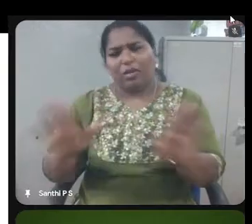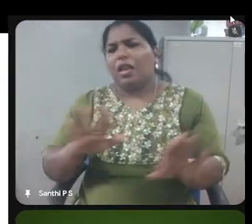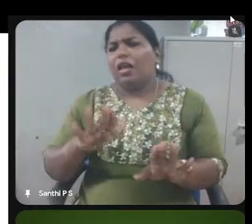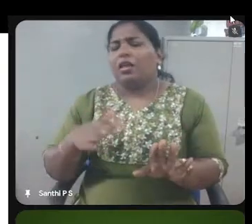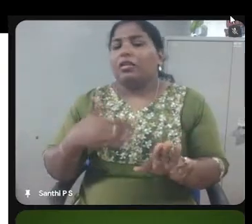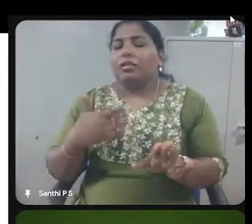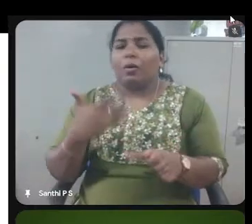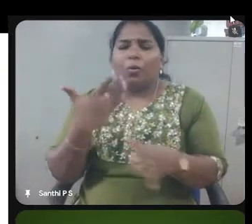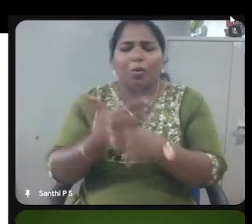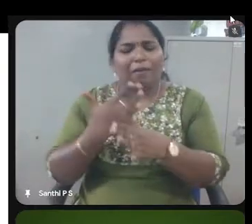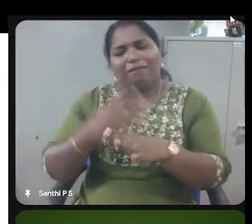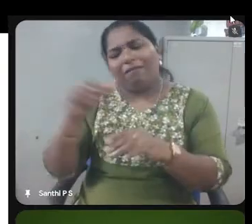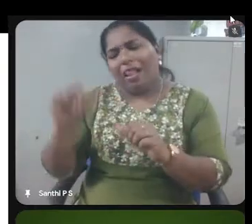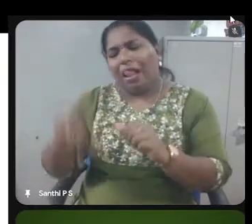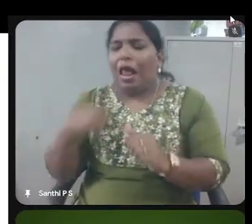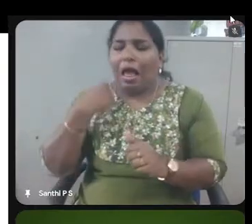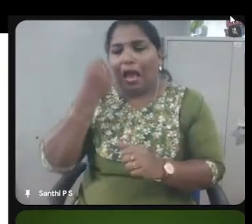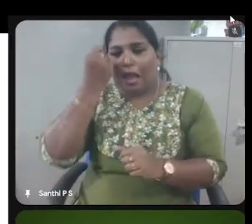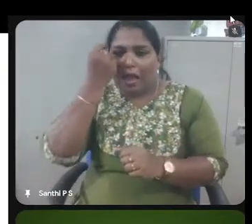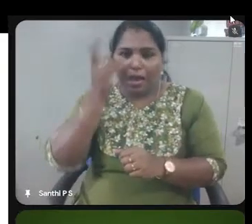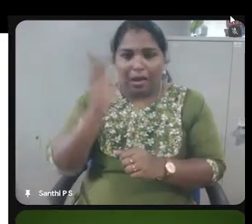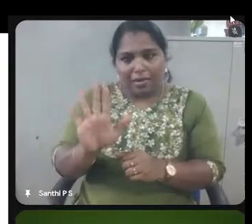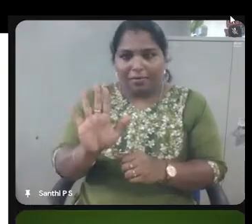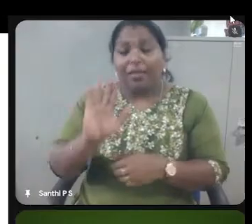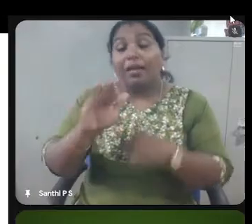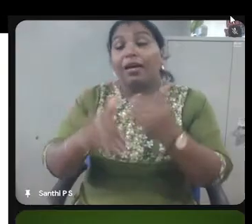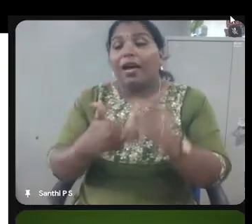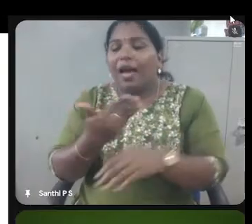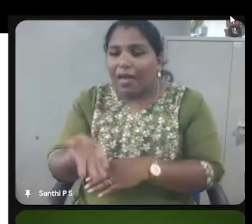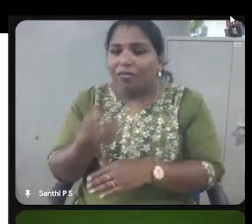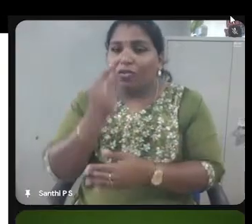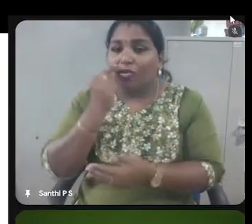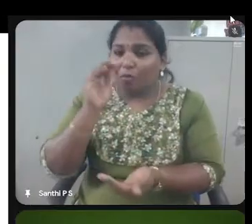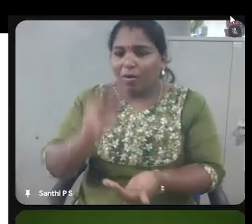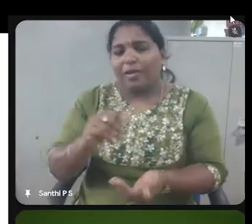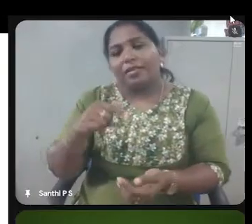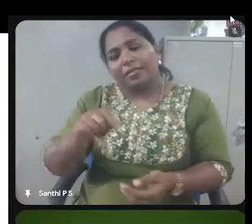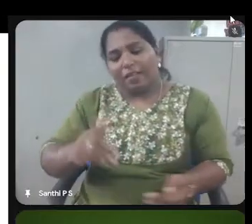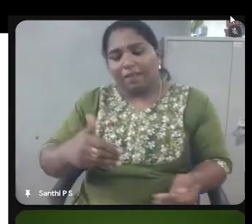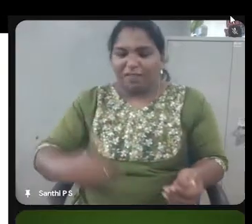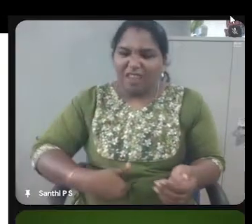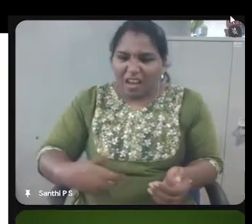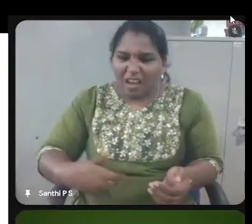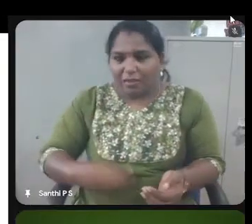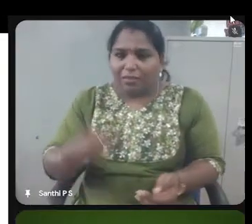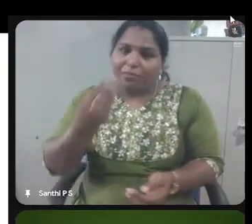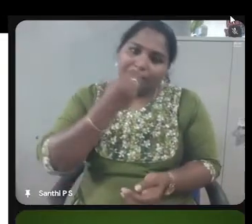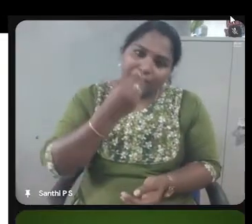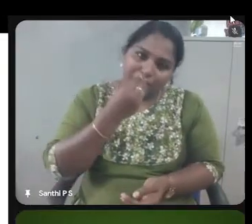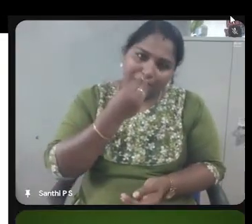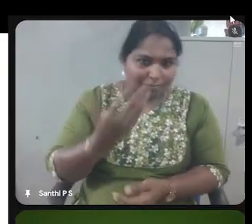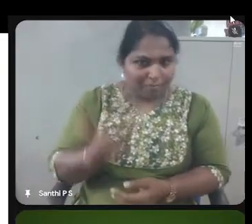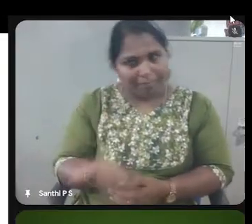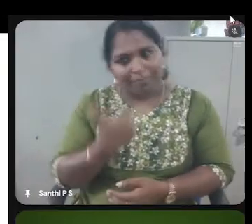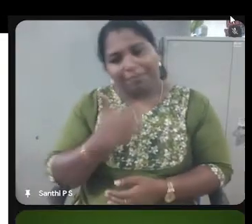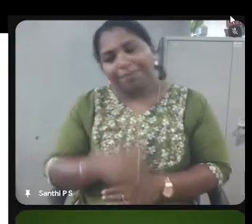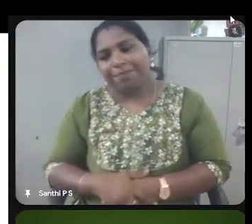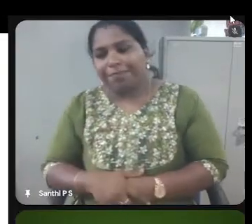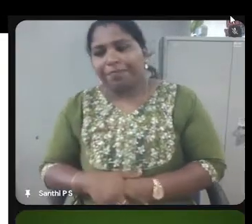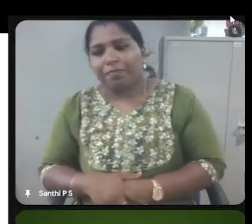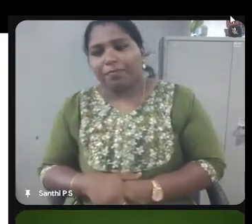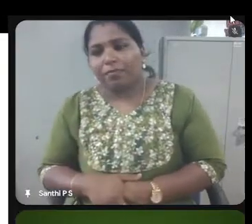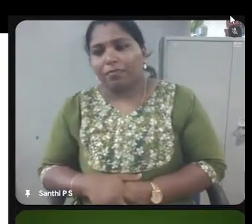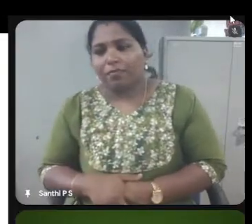വർക്ക് എന്നുള്ളത് കറക്റ്റായിട്ട് മനസ്സിലായി. പിന്നെ അതിന് ശേഷം വിശക്കുമ്പോൾ ആൾ വന്ന് ഫുഡ് കഴിക്കും. ഞാൻ